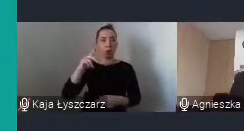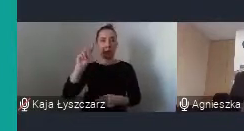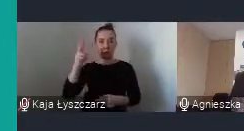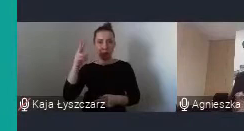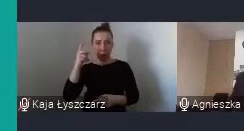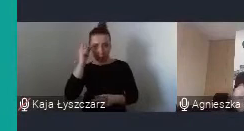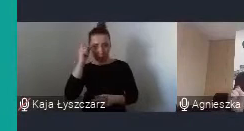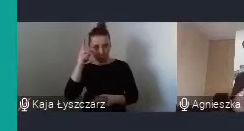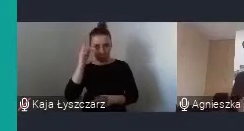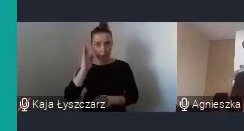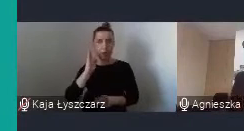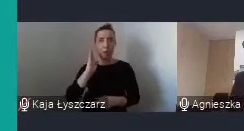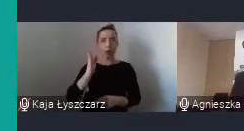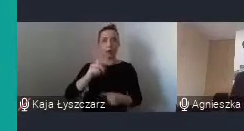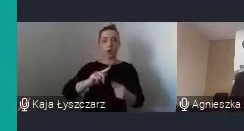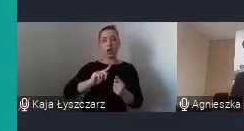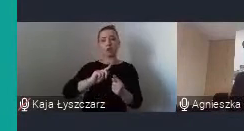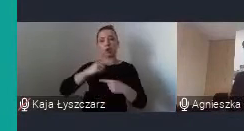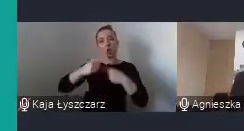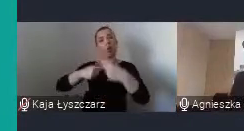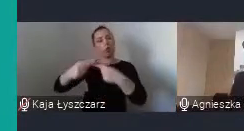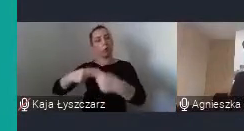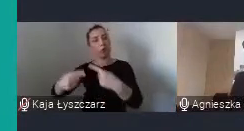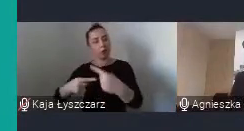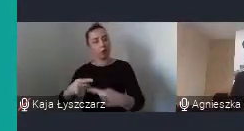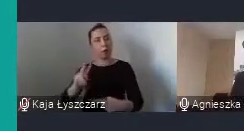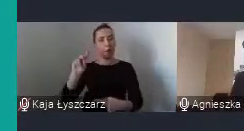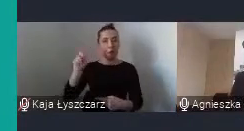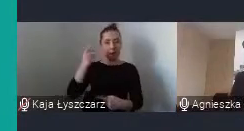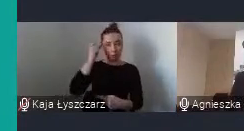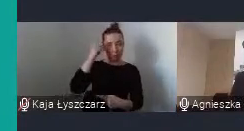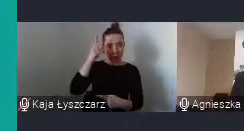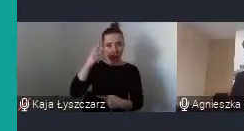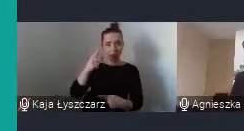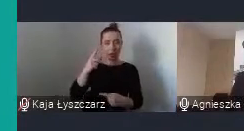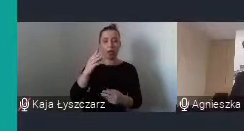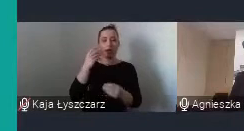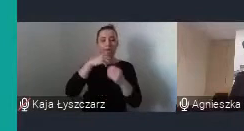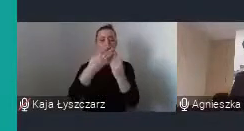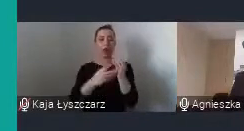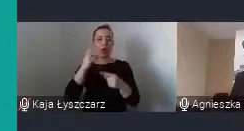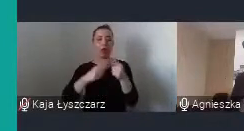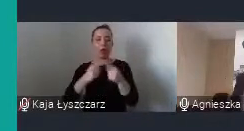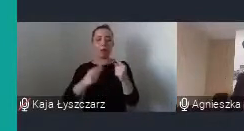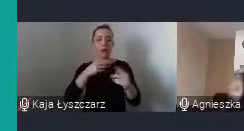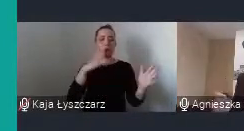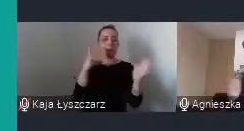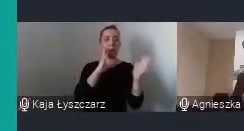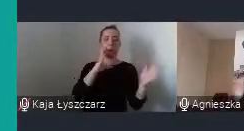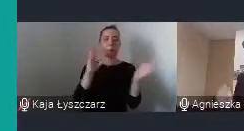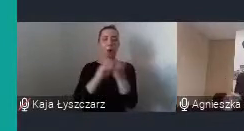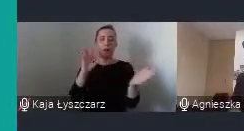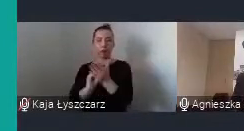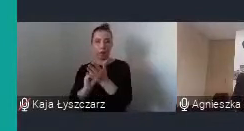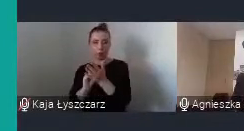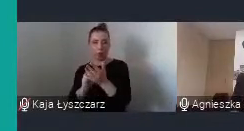inicjatywy. Bardzo wiele elementów będzie się powtarzało, bardzo wiele elementów pozostanie niezmiennych, więc będę się starała